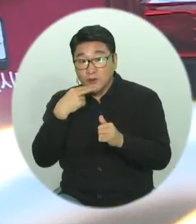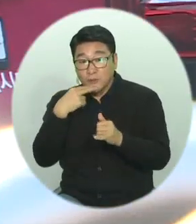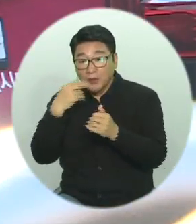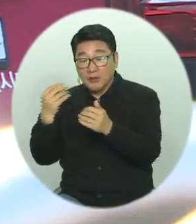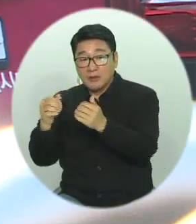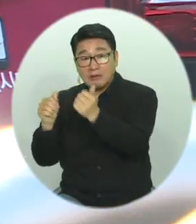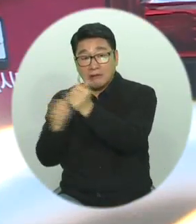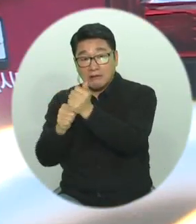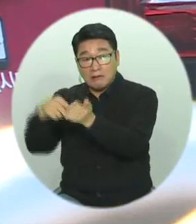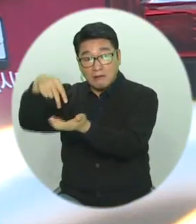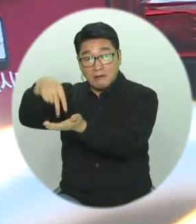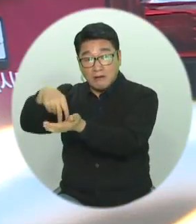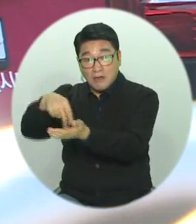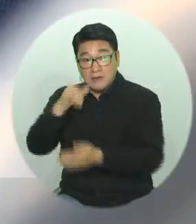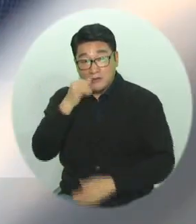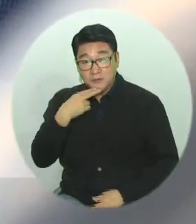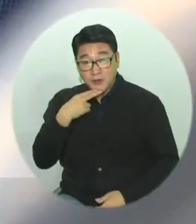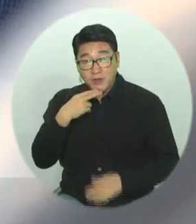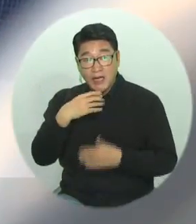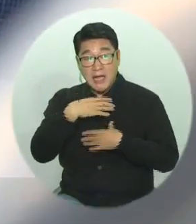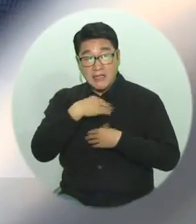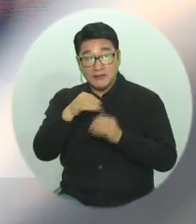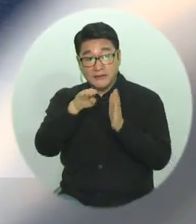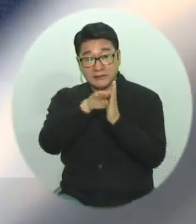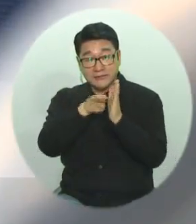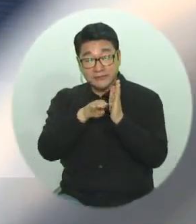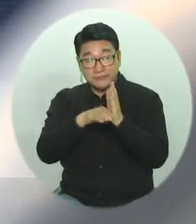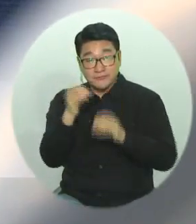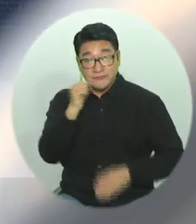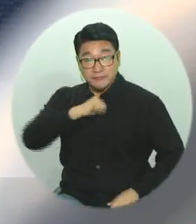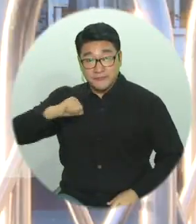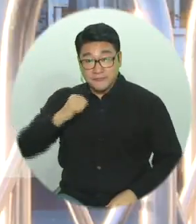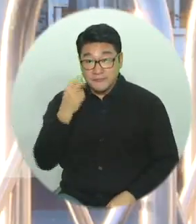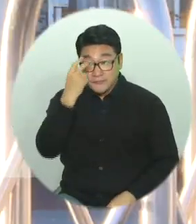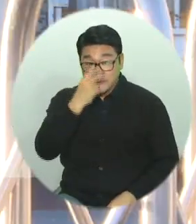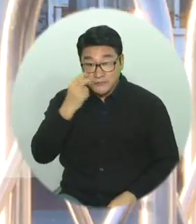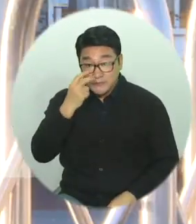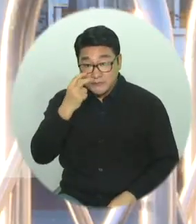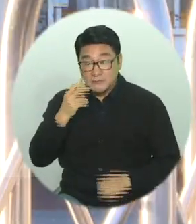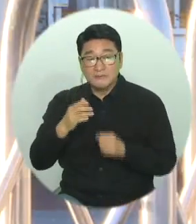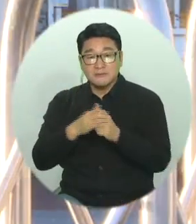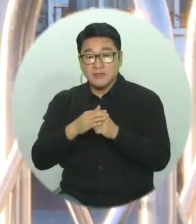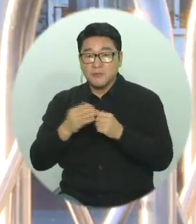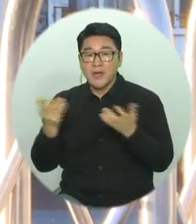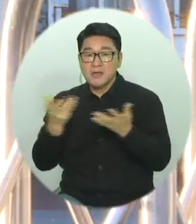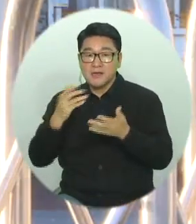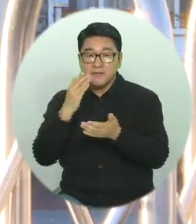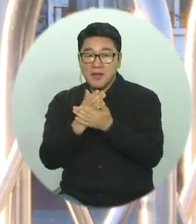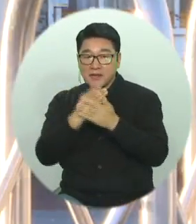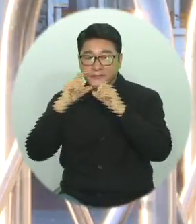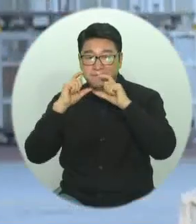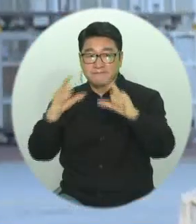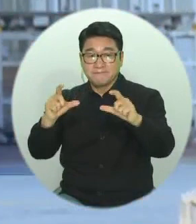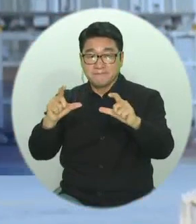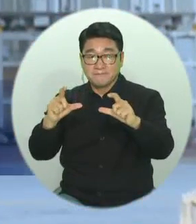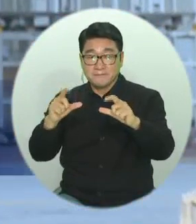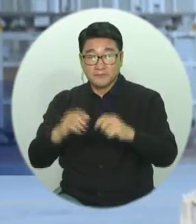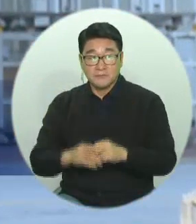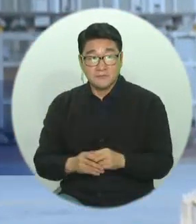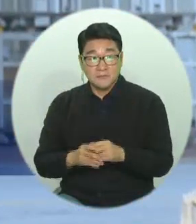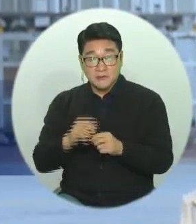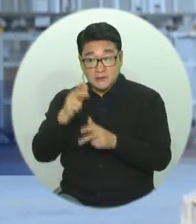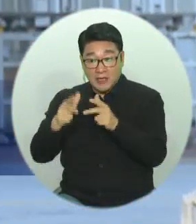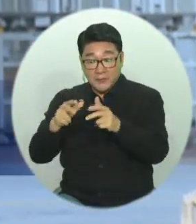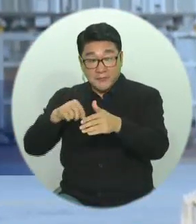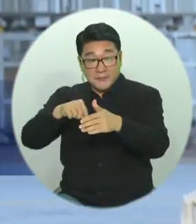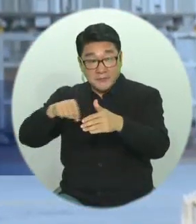유도수 배치했는지 등의 안전 수칙 위반 여부를 조사하는 한편 해당 업체의 작업 중지 명령을 내렸습니다 사업장